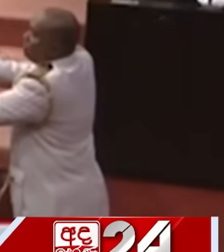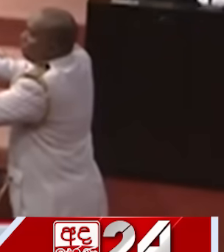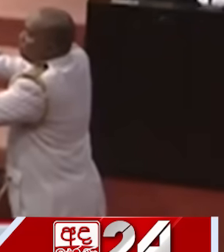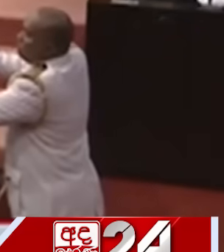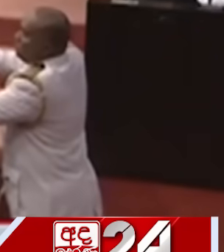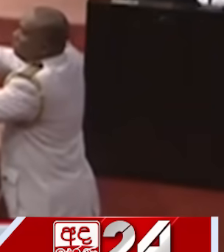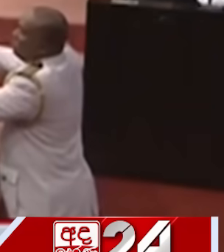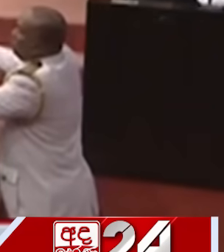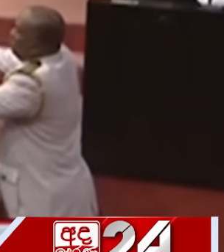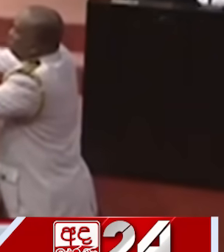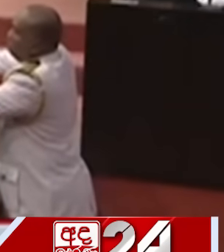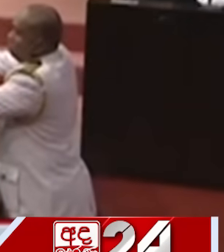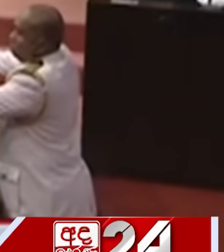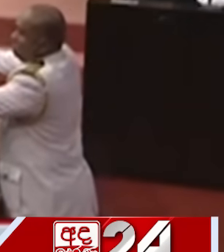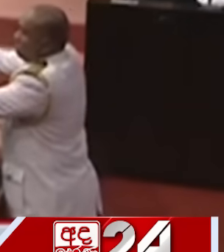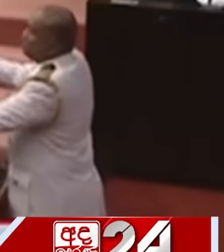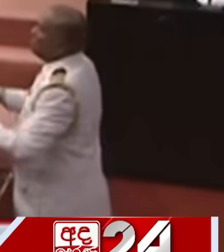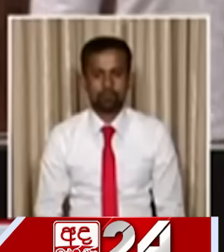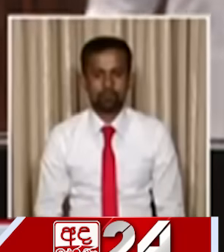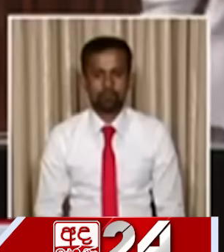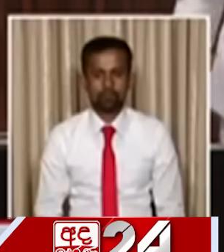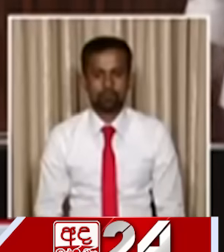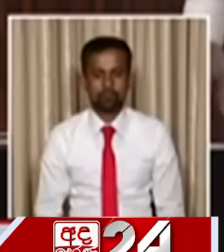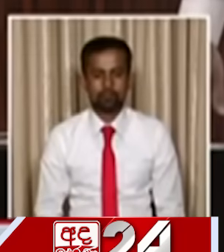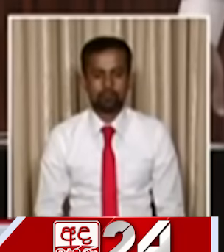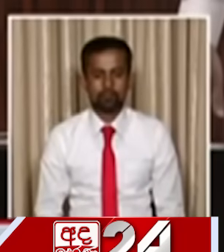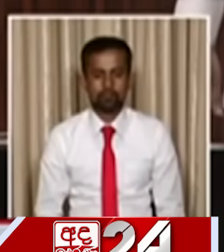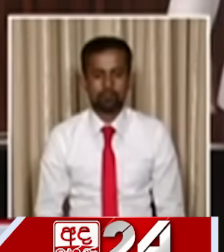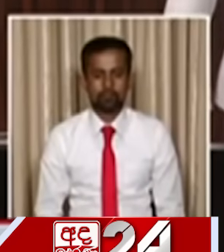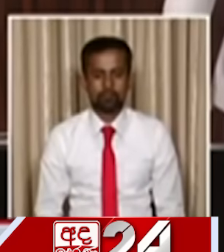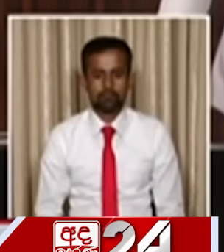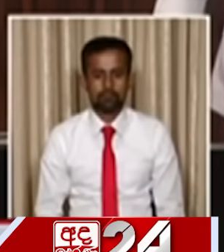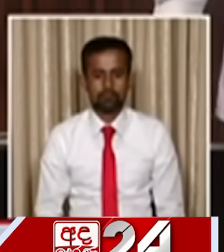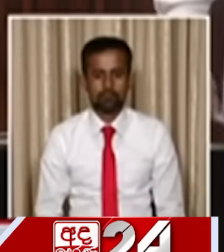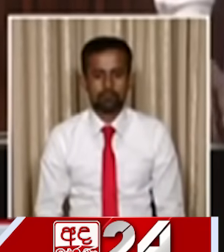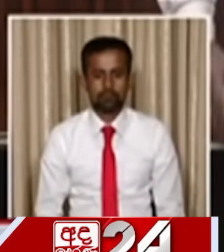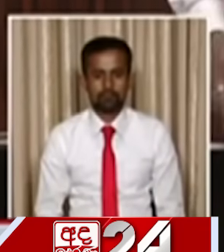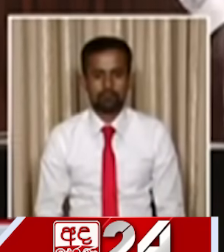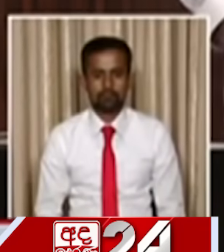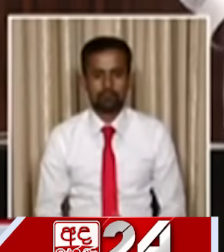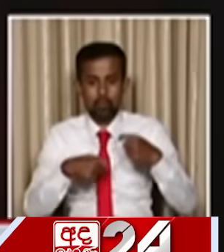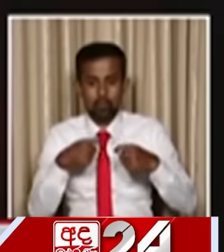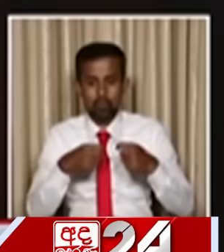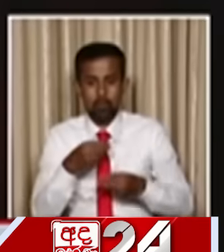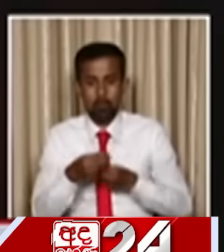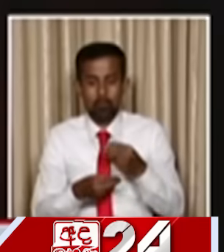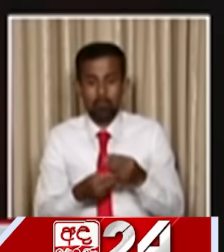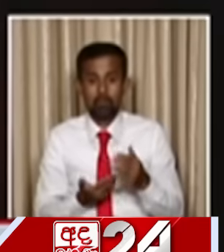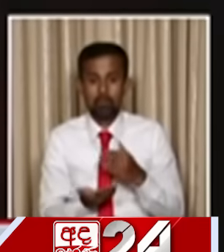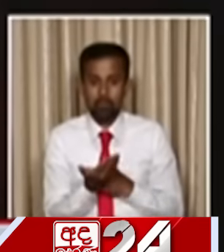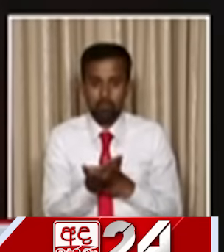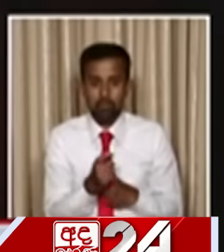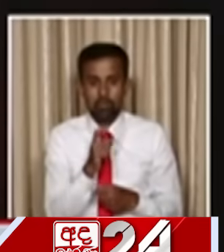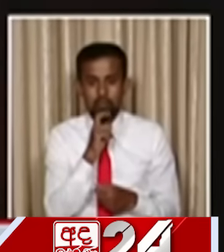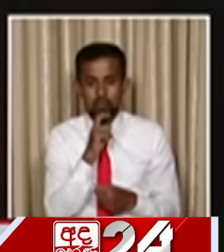රට බංකොලොත් වීම පිළිබඳව ශ්‍රේෂ්ඨාධිකරණයේ ලබා දුන් තීන්දුව සම්බන්ධයෙන් විපක්ෂ නායක සජිත් ප්‍රේමදාස මහතා ස්ථාවර නියෝග 27/2 යටතේ